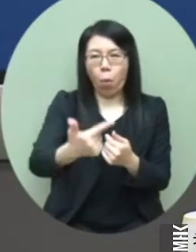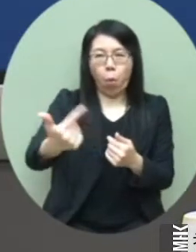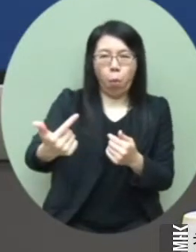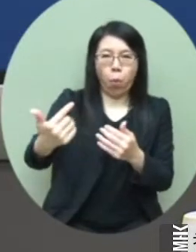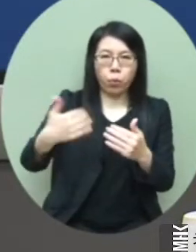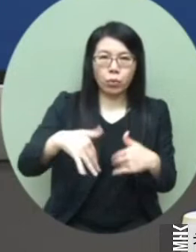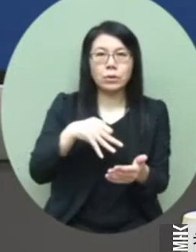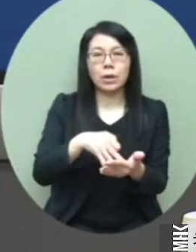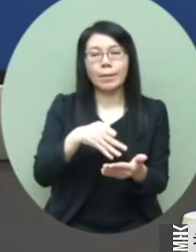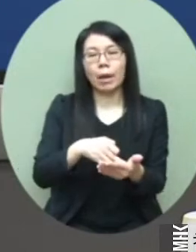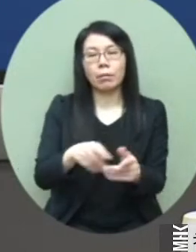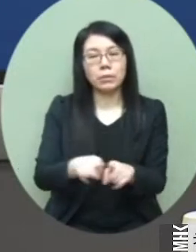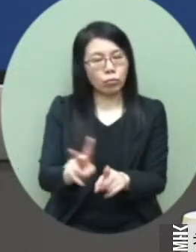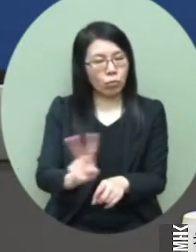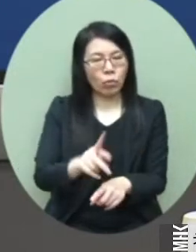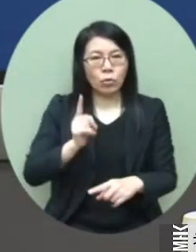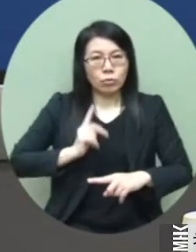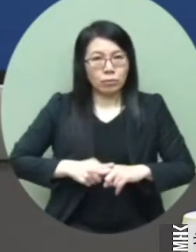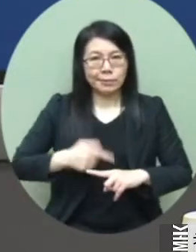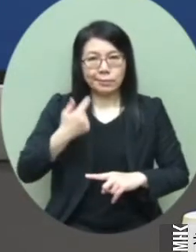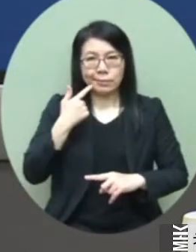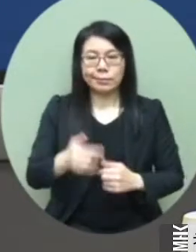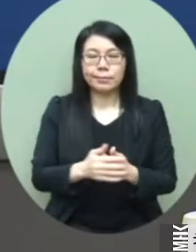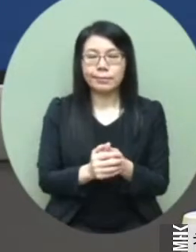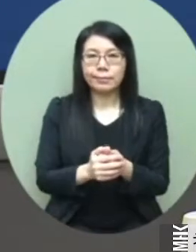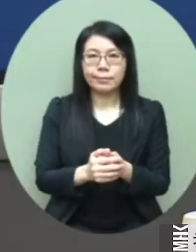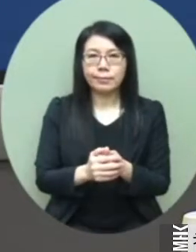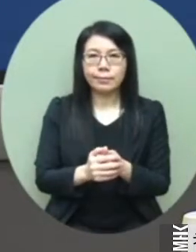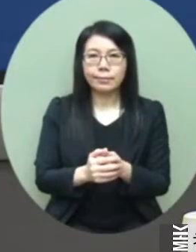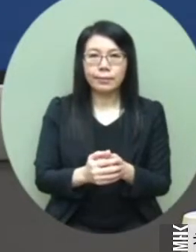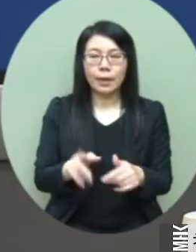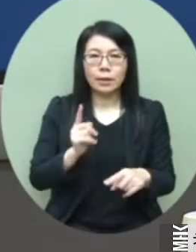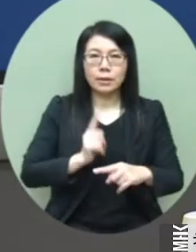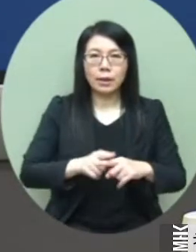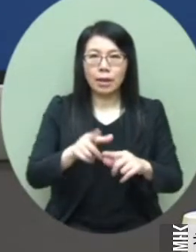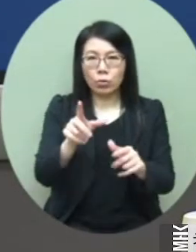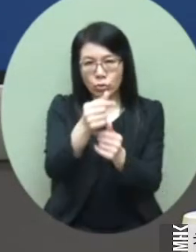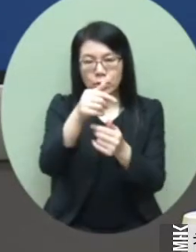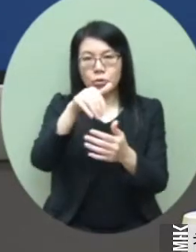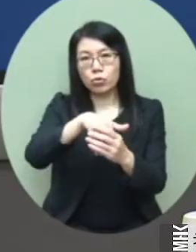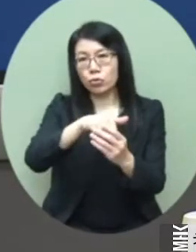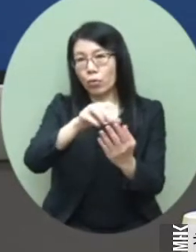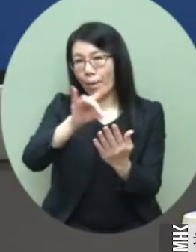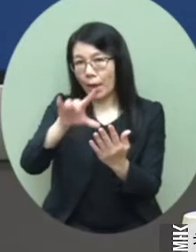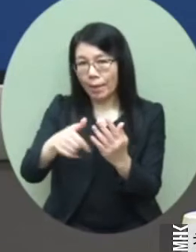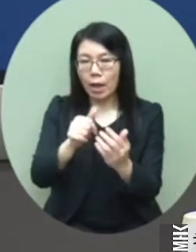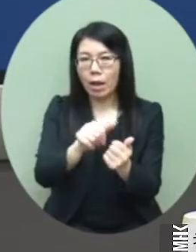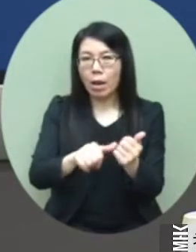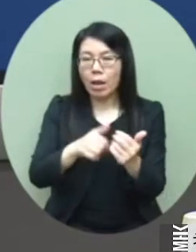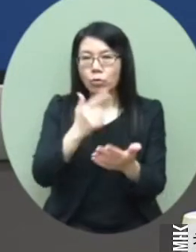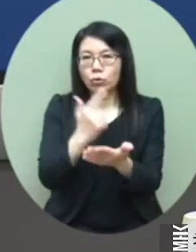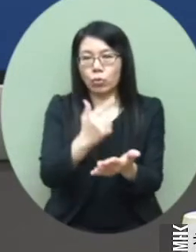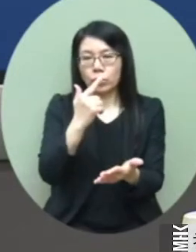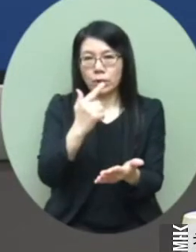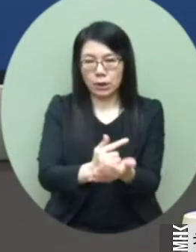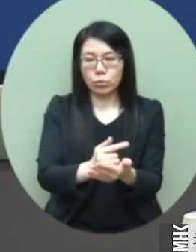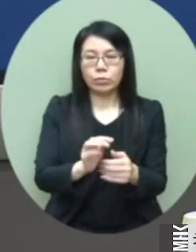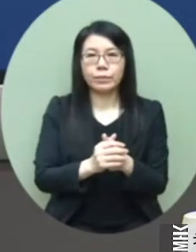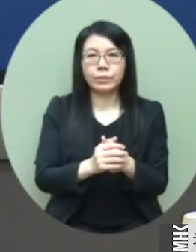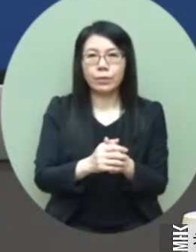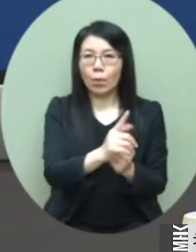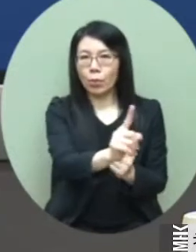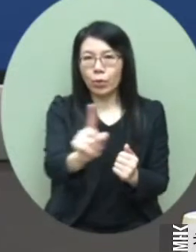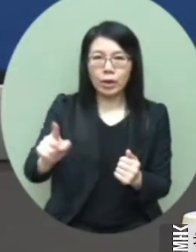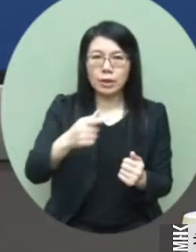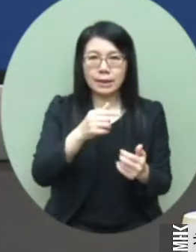選人呢，我哋都係咁認真去進行呢個當日完善選舉制度裏邊嘅重要一環，就係每一